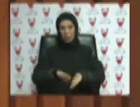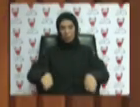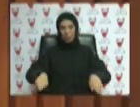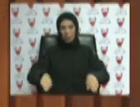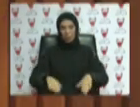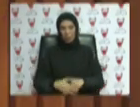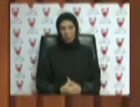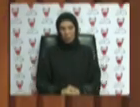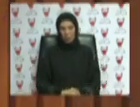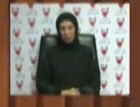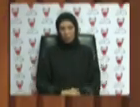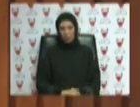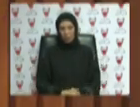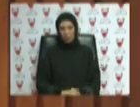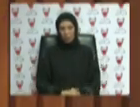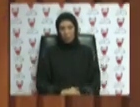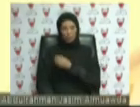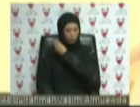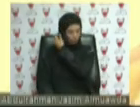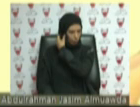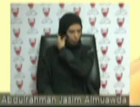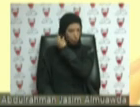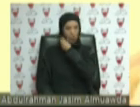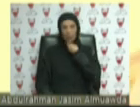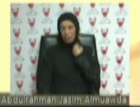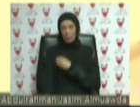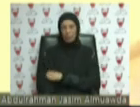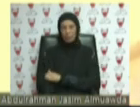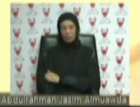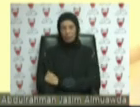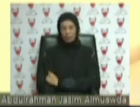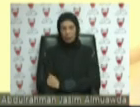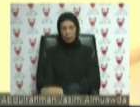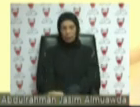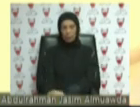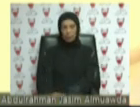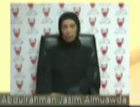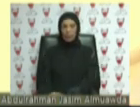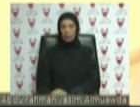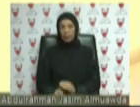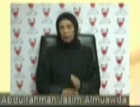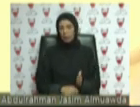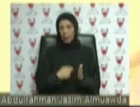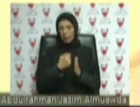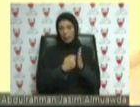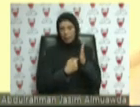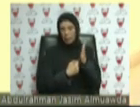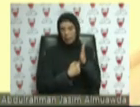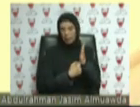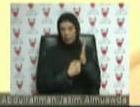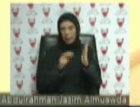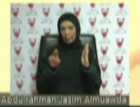النصاب القانوني المقرر لعقد الجلسة. نعم. فيما لو لا قدر الله أصيب أحد يعني من الأعضاء بأمر